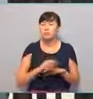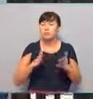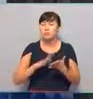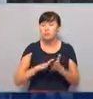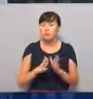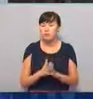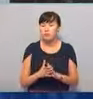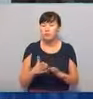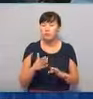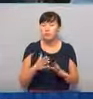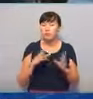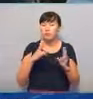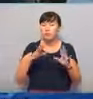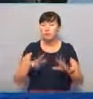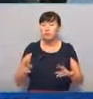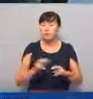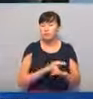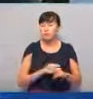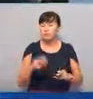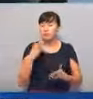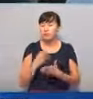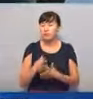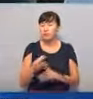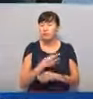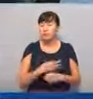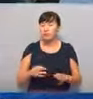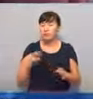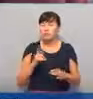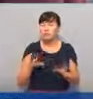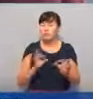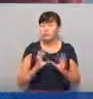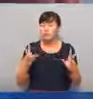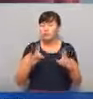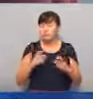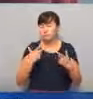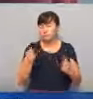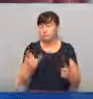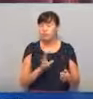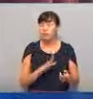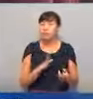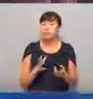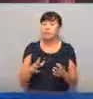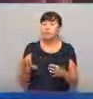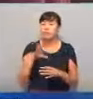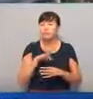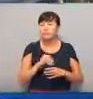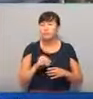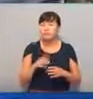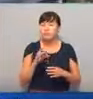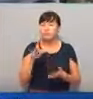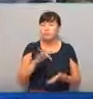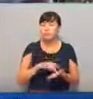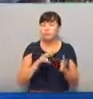төтенше жағдайдың жапа шеккен нысандарды жөндеуге жауапты облыстардың кемшіліктерін айтып, сын ескертпе жасады. Жалпы